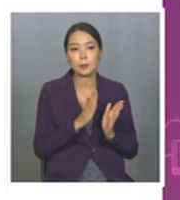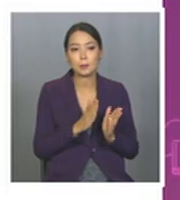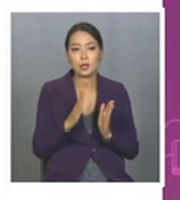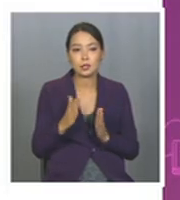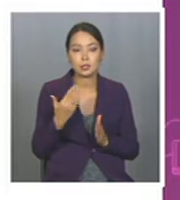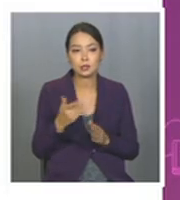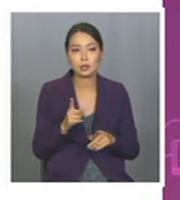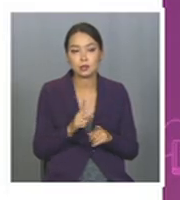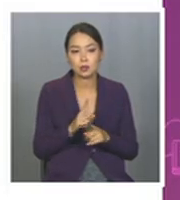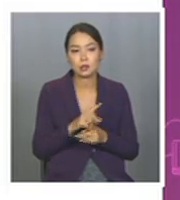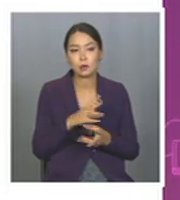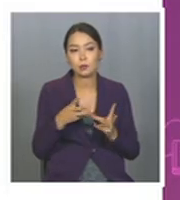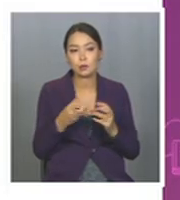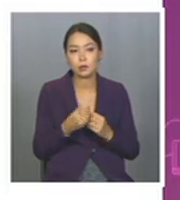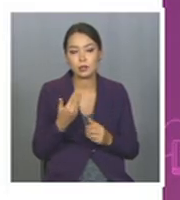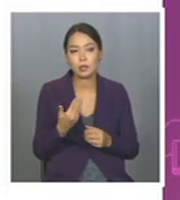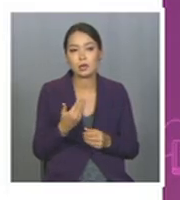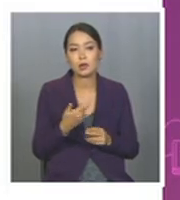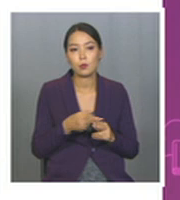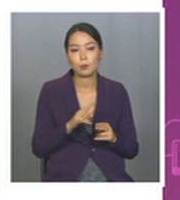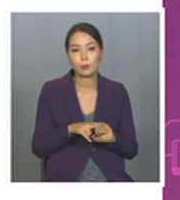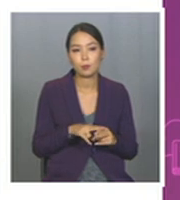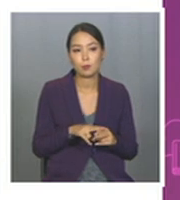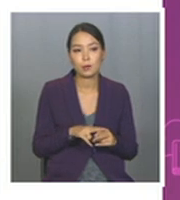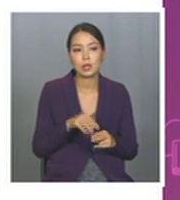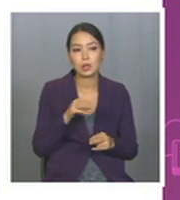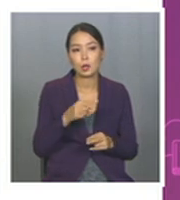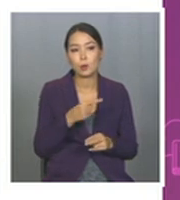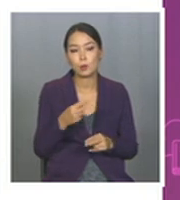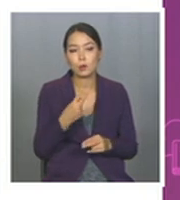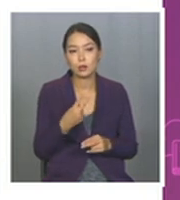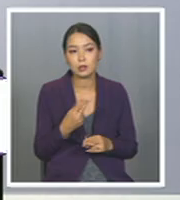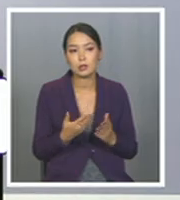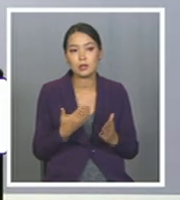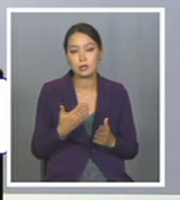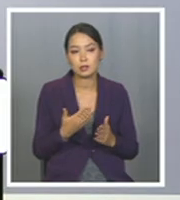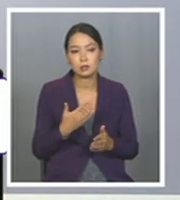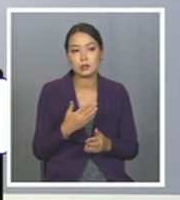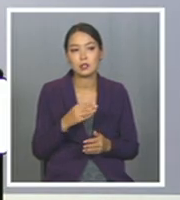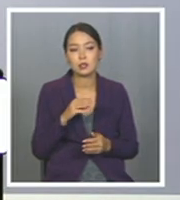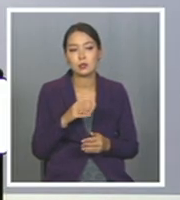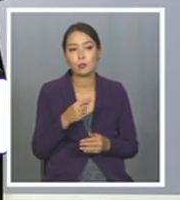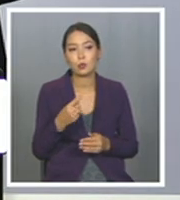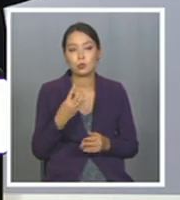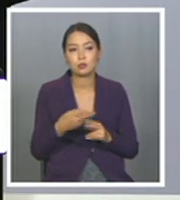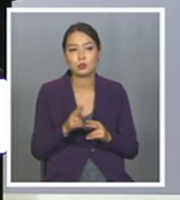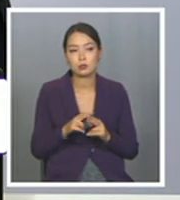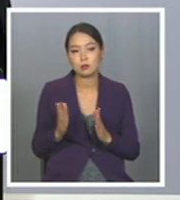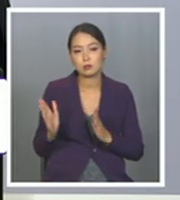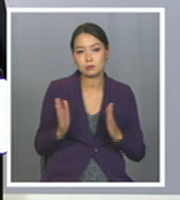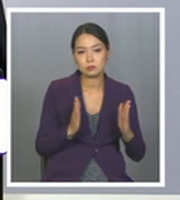келеді. Нәтижесінде бізде кернеуіміз міне т бөлінген 4-ке немесе пи бөлінген 2 радианға алға жылжып тұр деген